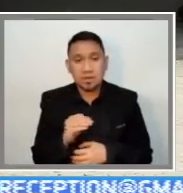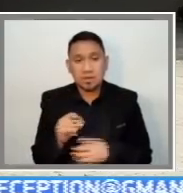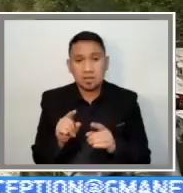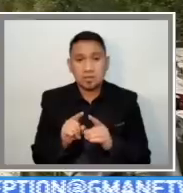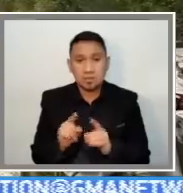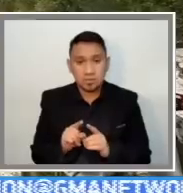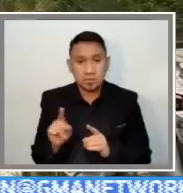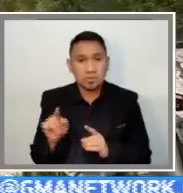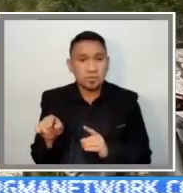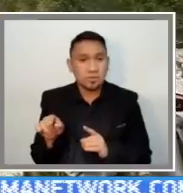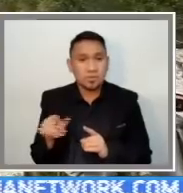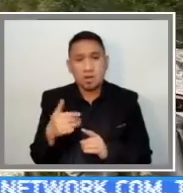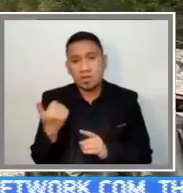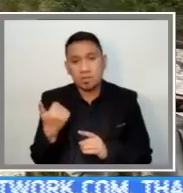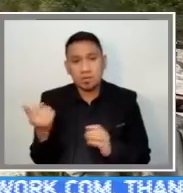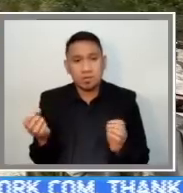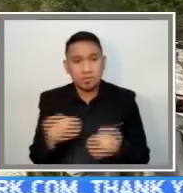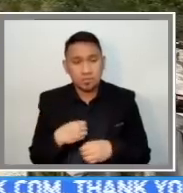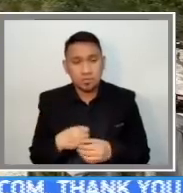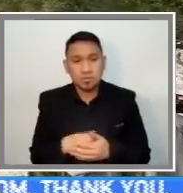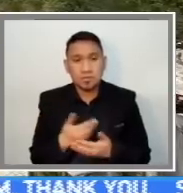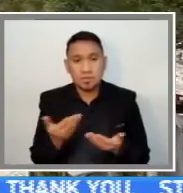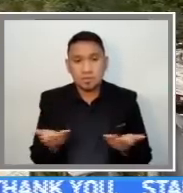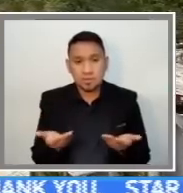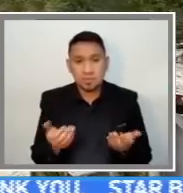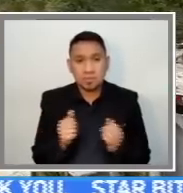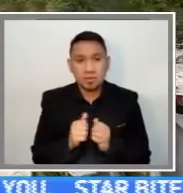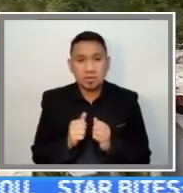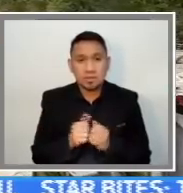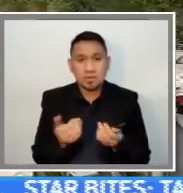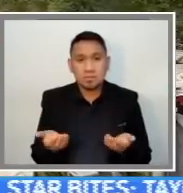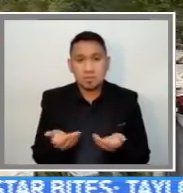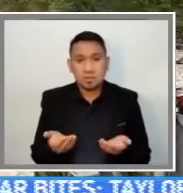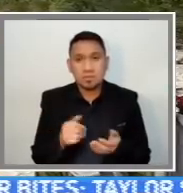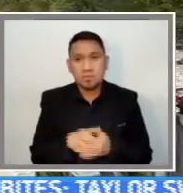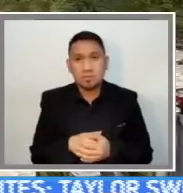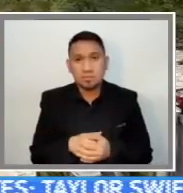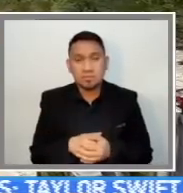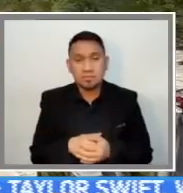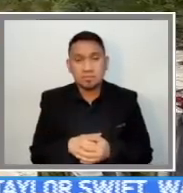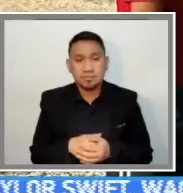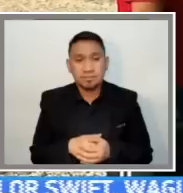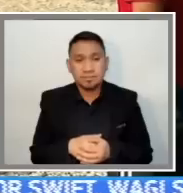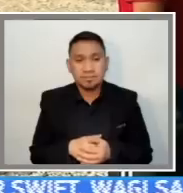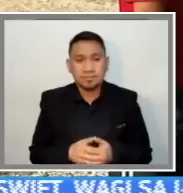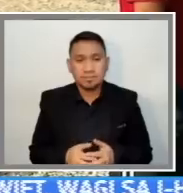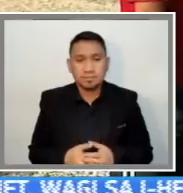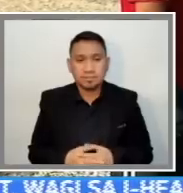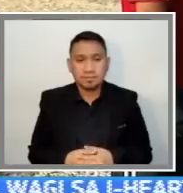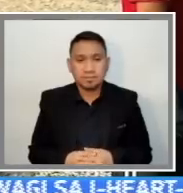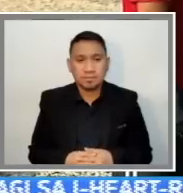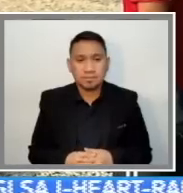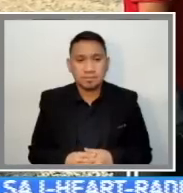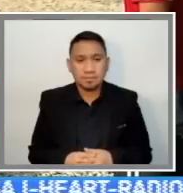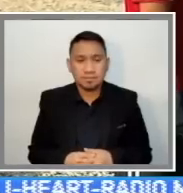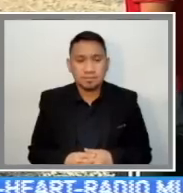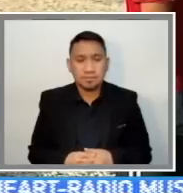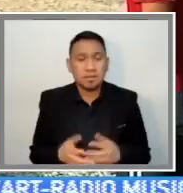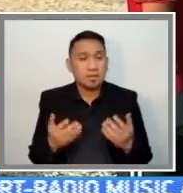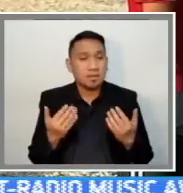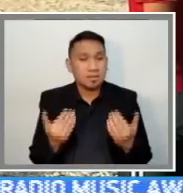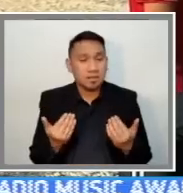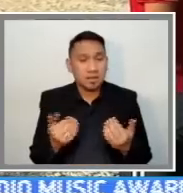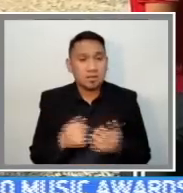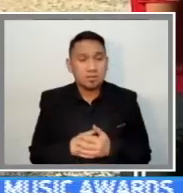at saka yung City of Isabela kasama na po dito yung opisina ng Congressman at saka Governor. Sa ngayon po, accounted na lahat